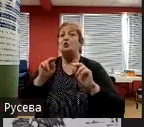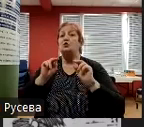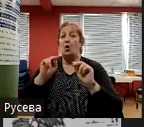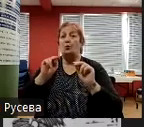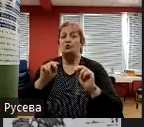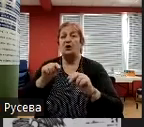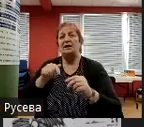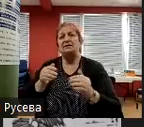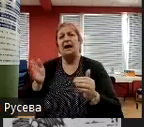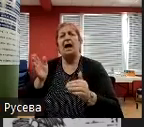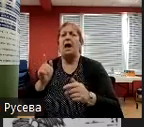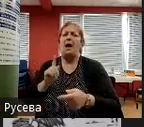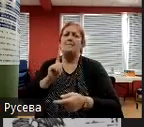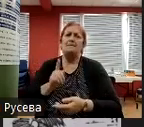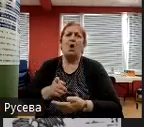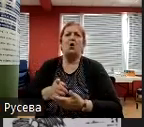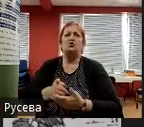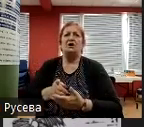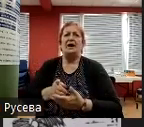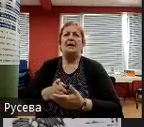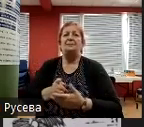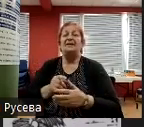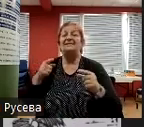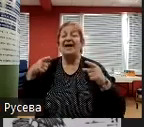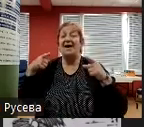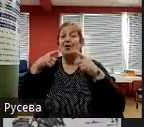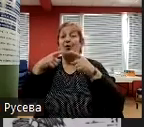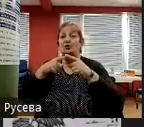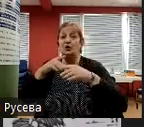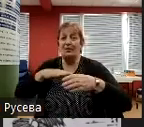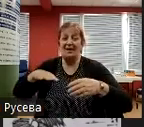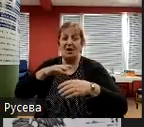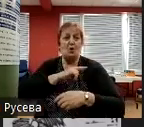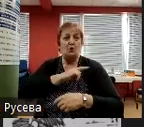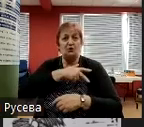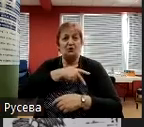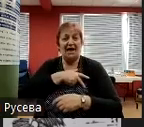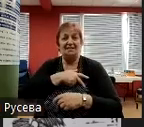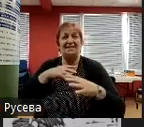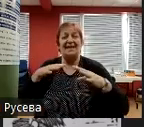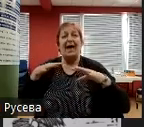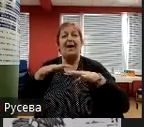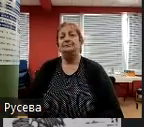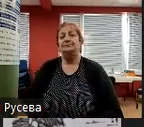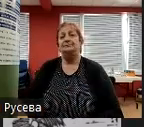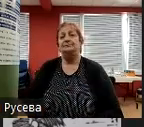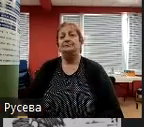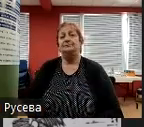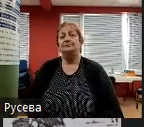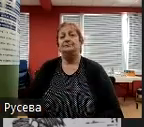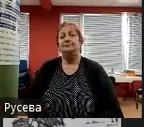сега вече можем да се фокусираме върху социалните мрежи и медии.